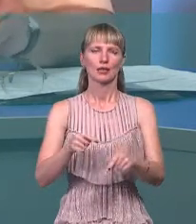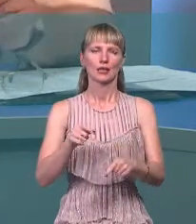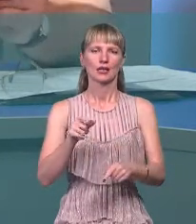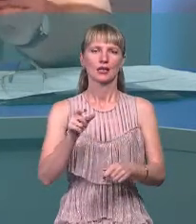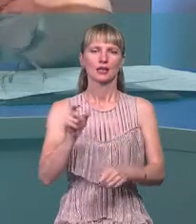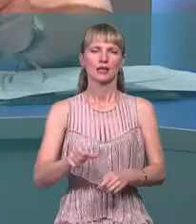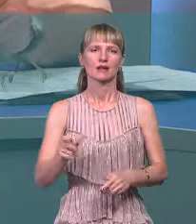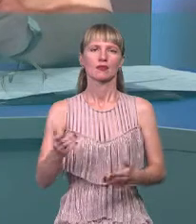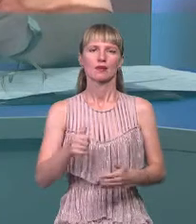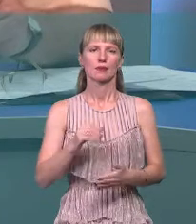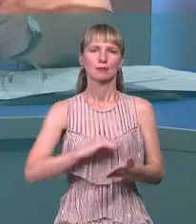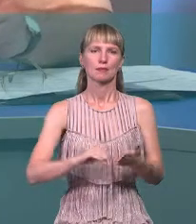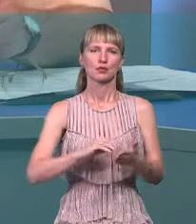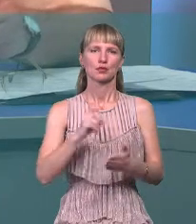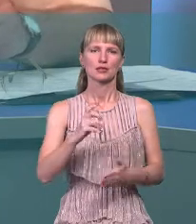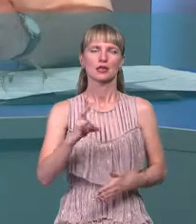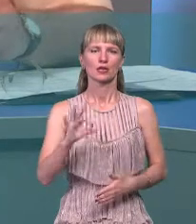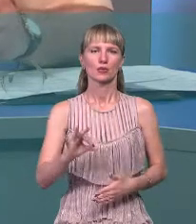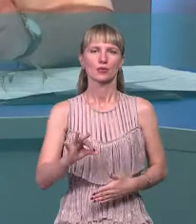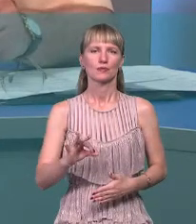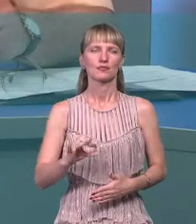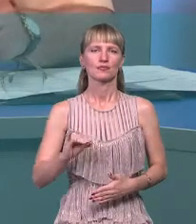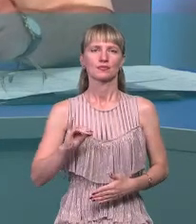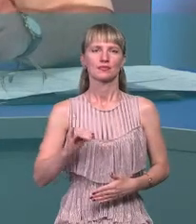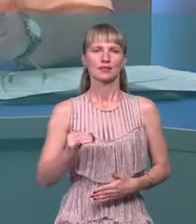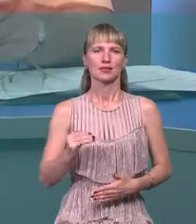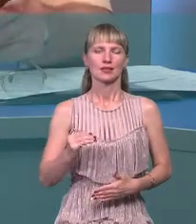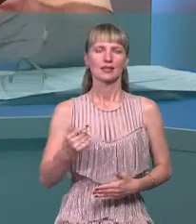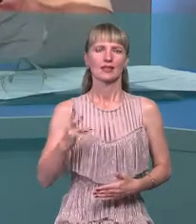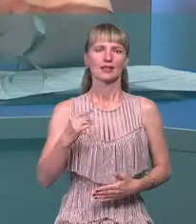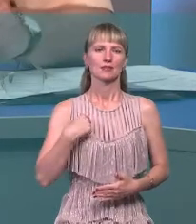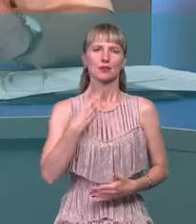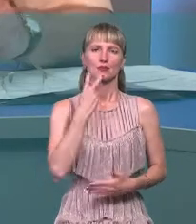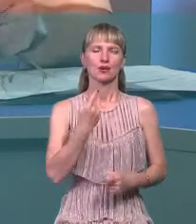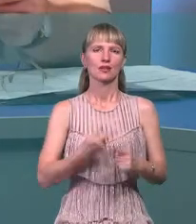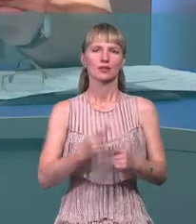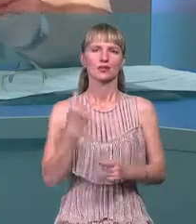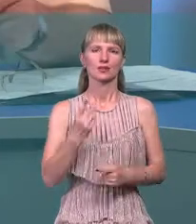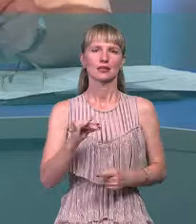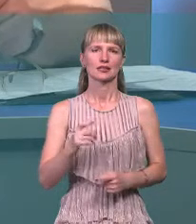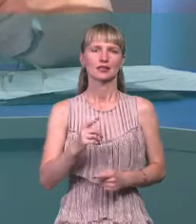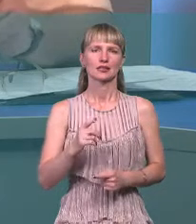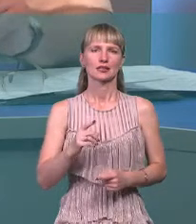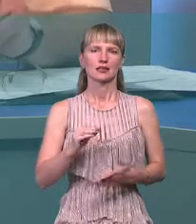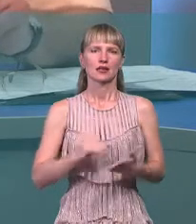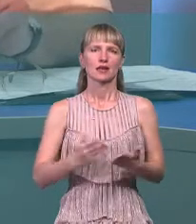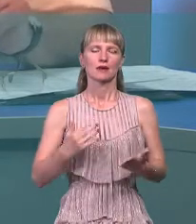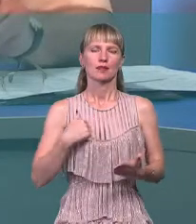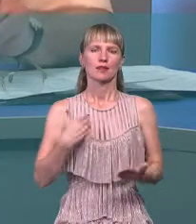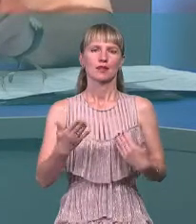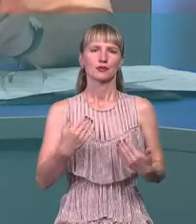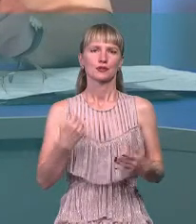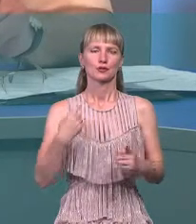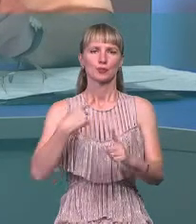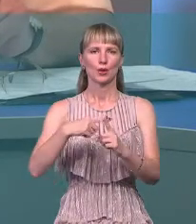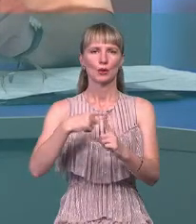тих осіб, які пишуть зовнішнє незалежне оцінювання. І от, на мій погляд, оце один із моментів, який би я відніс як плюси